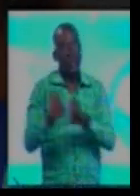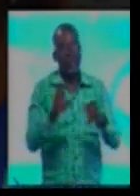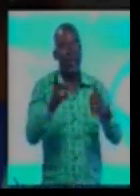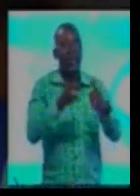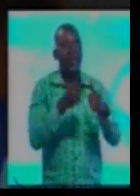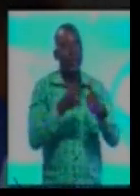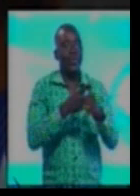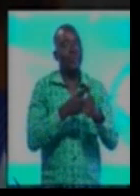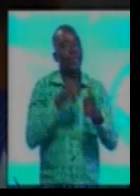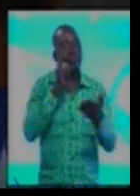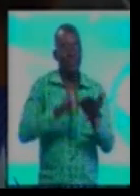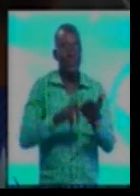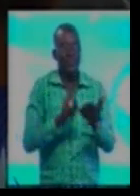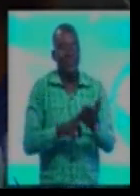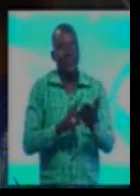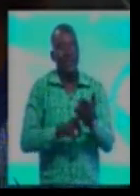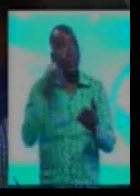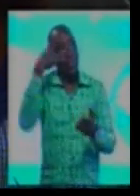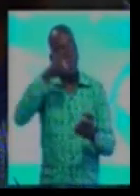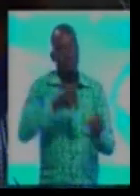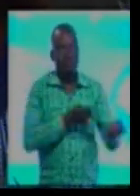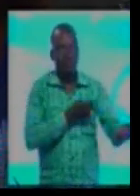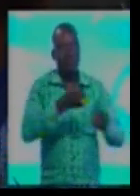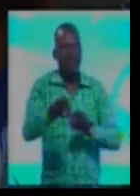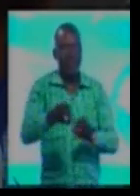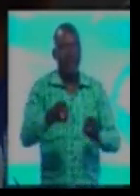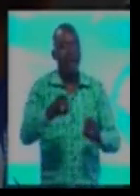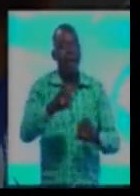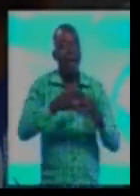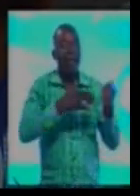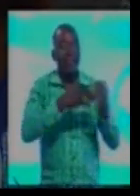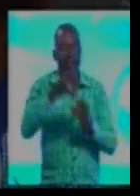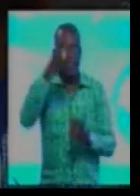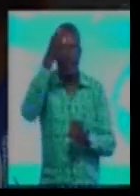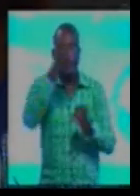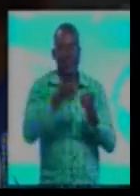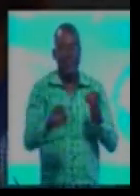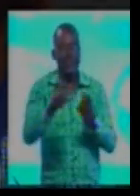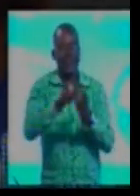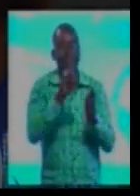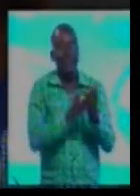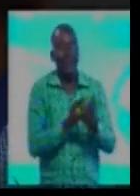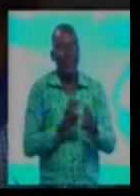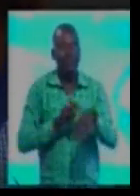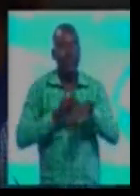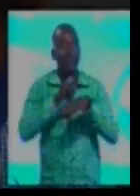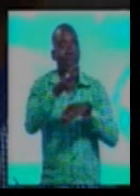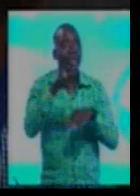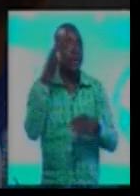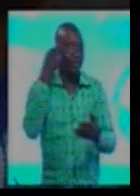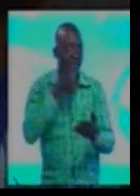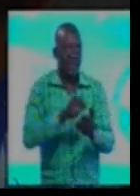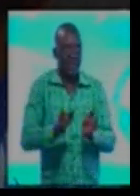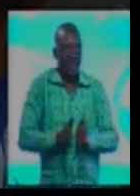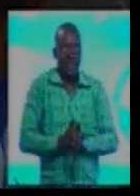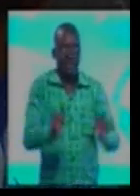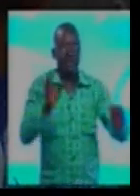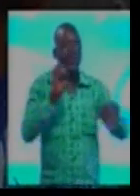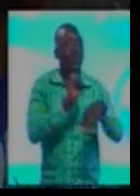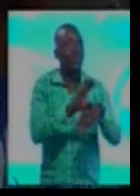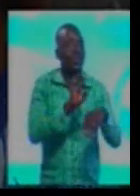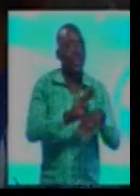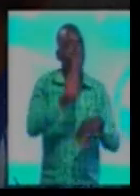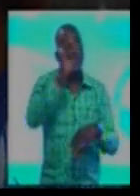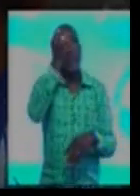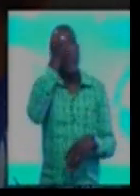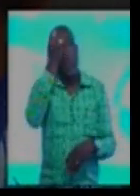de la reprise de nos échanges, afin de finaliser ce décret-là pour l'envoyer donc au secrétariat général du Conseil des ministres,